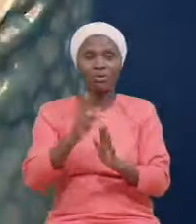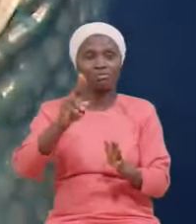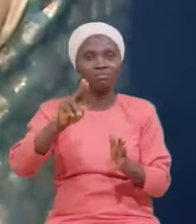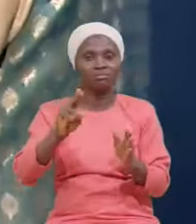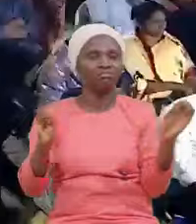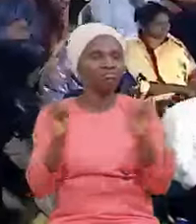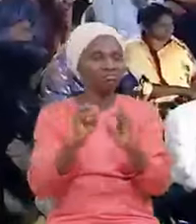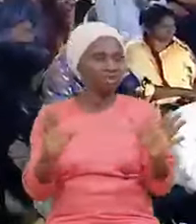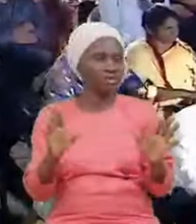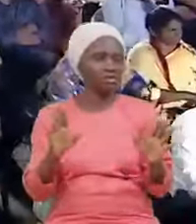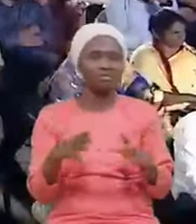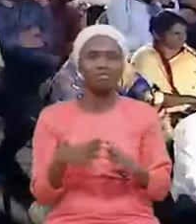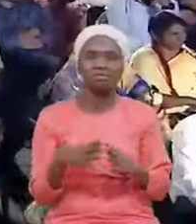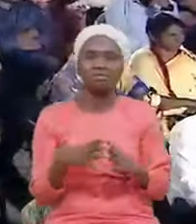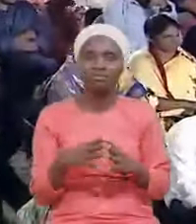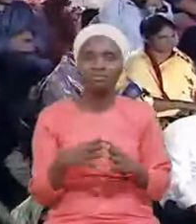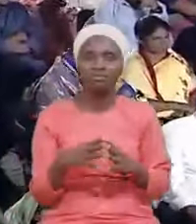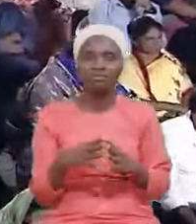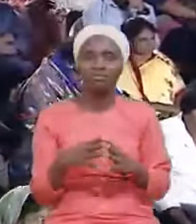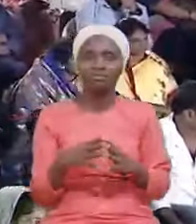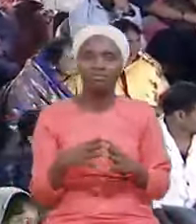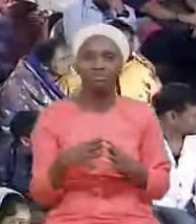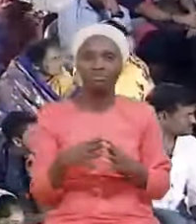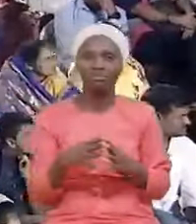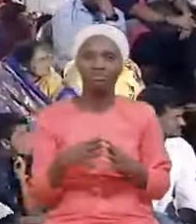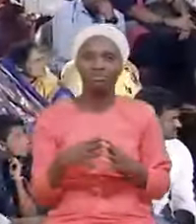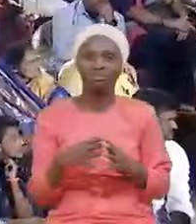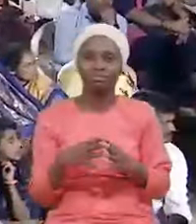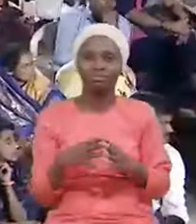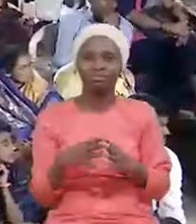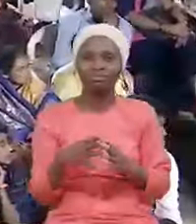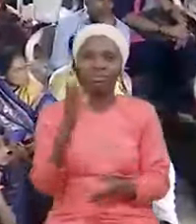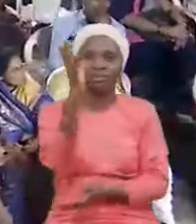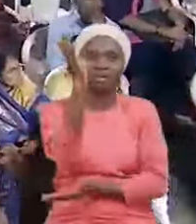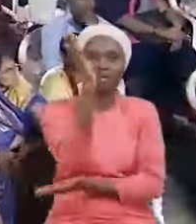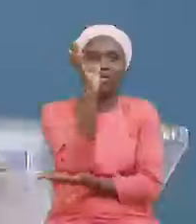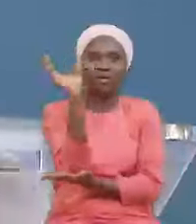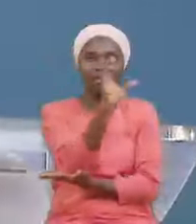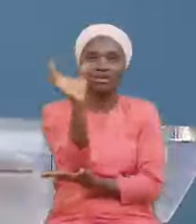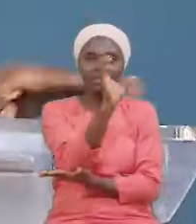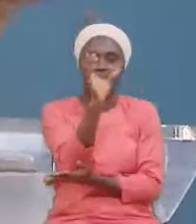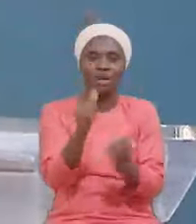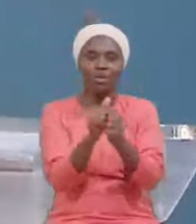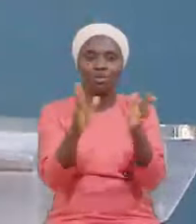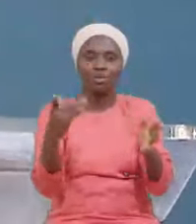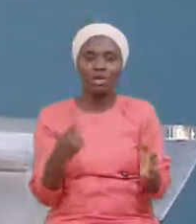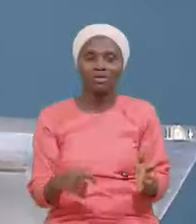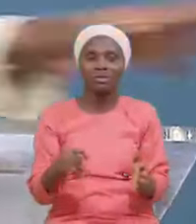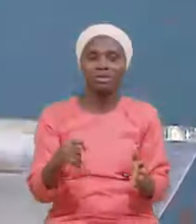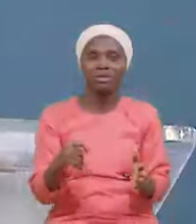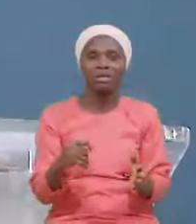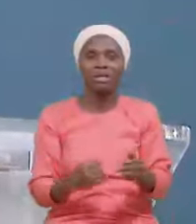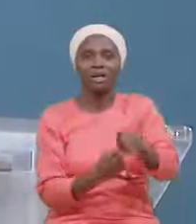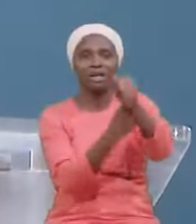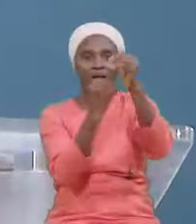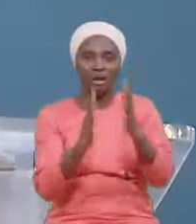మధ్యవర్తి అయిన మెస్సయ లేకుండా క్రిస్మస్ కు భావమే లేదు. Christmas without the advocate will mean